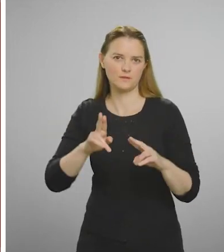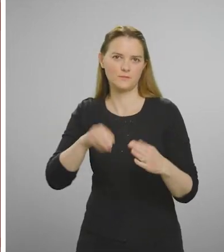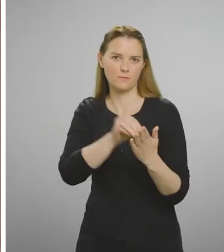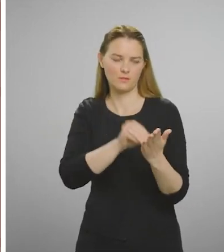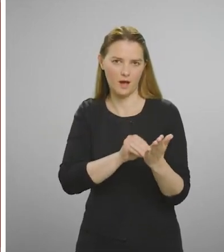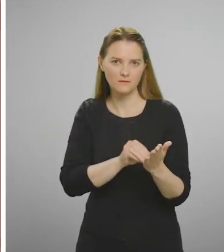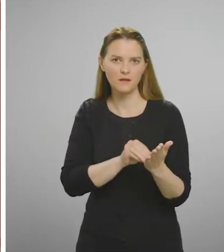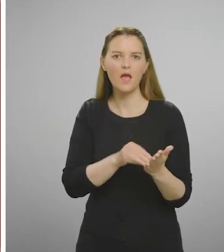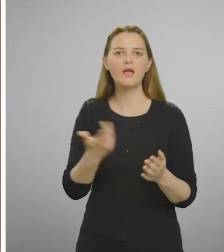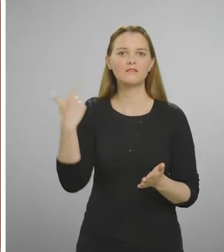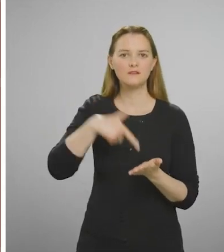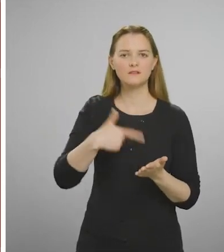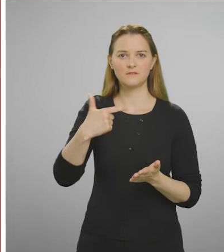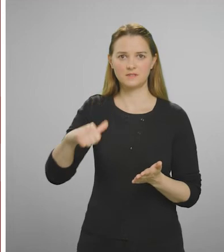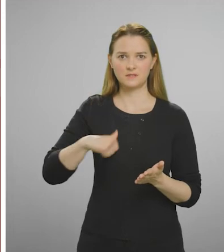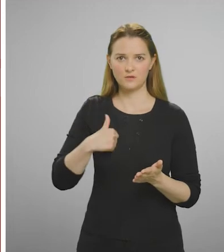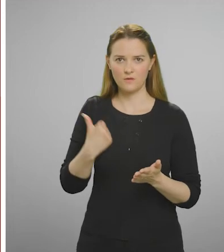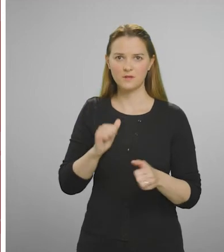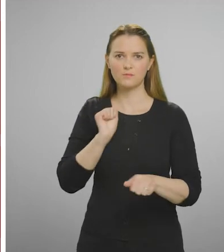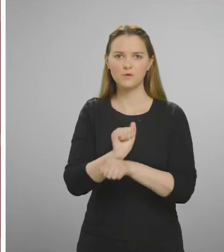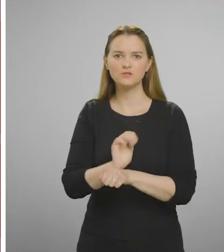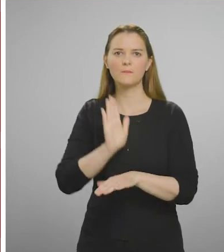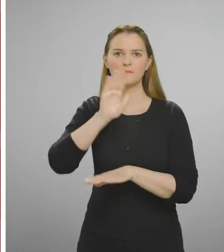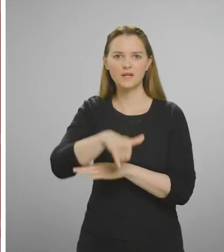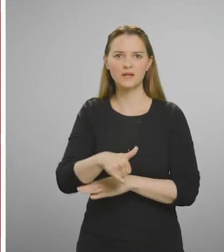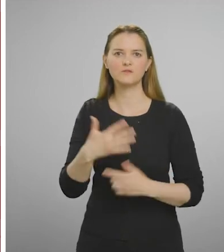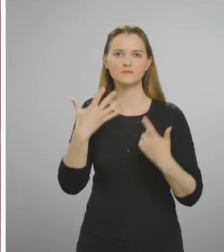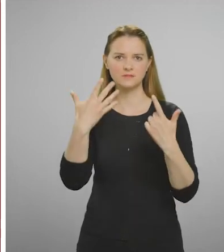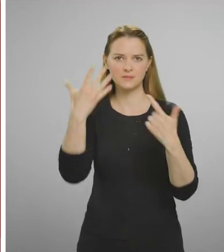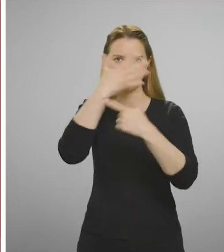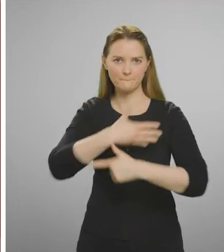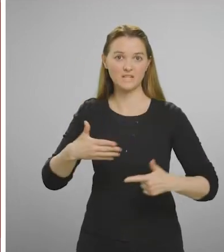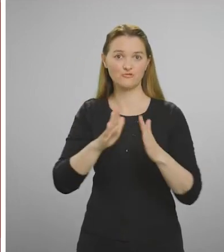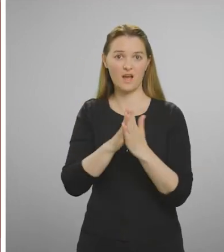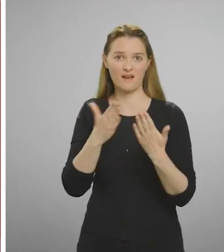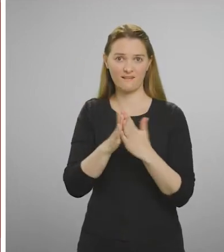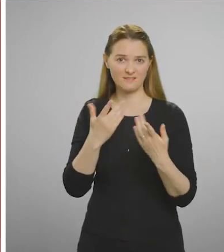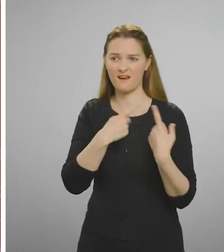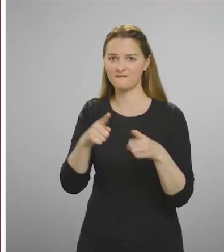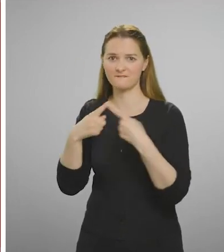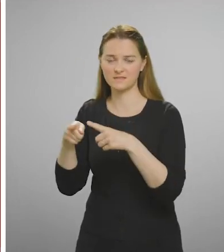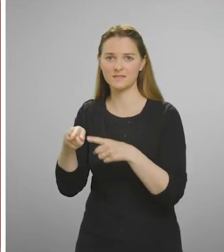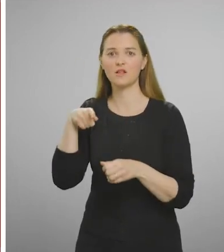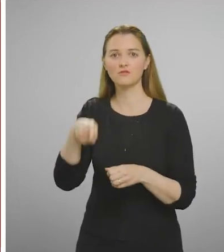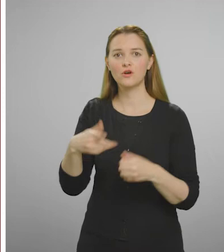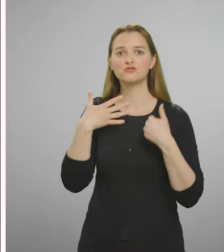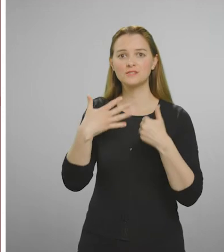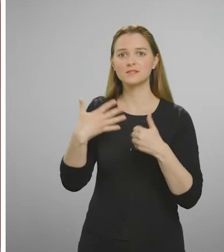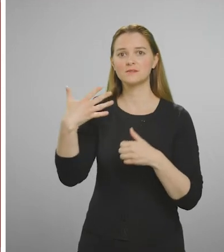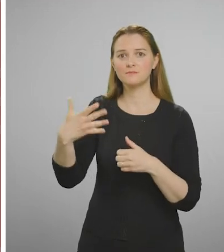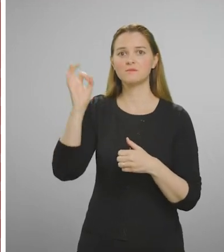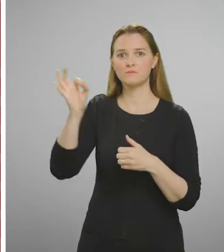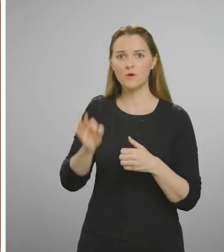pristiglim podacima, u 2020. posuđeno je više od 7 milijuna knjiga i građe na različitim medijima, što je